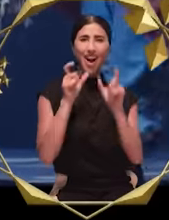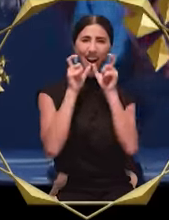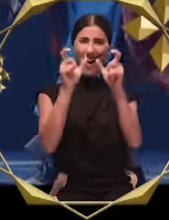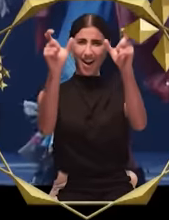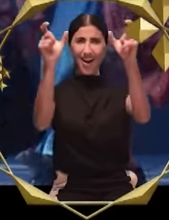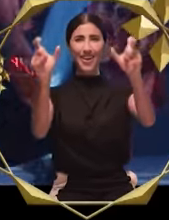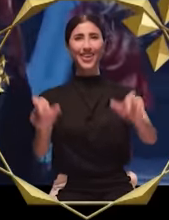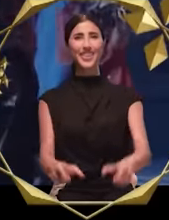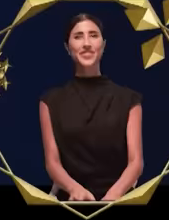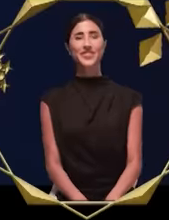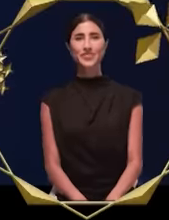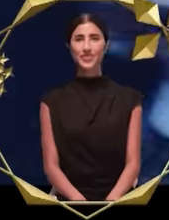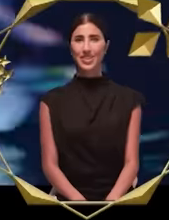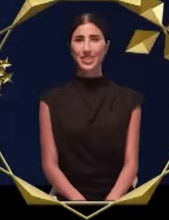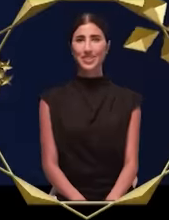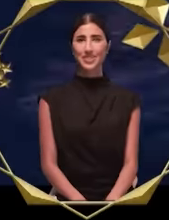فعلا خافوا